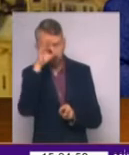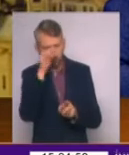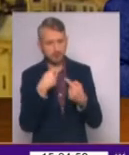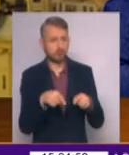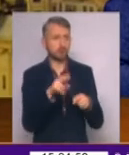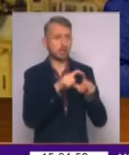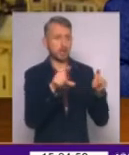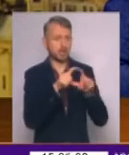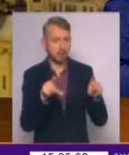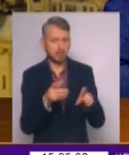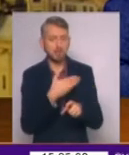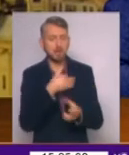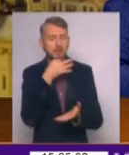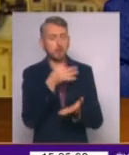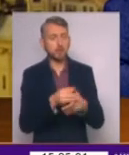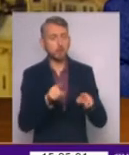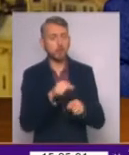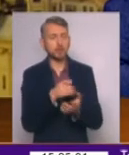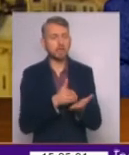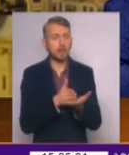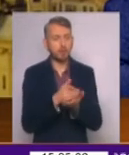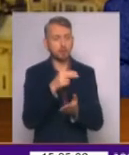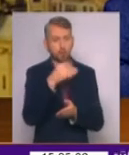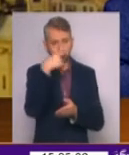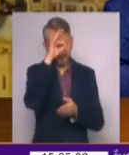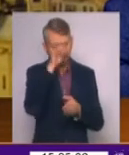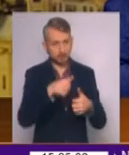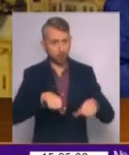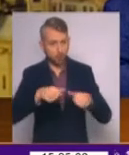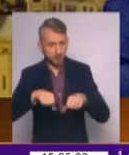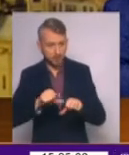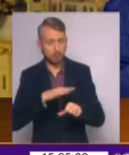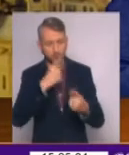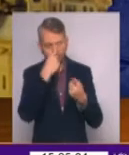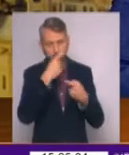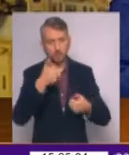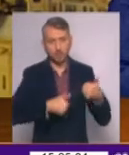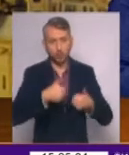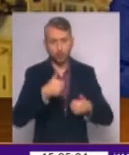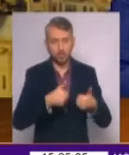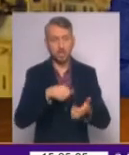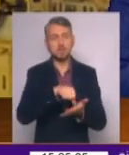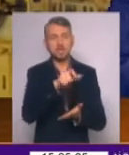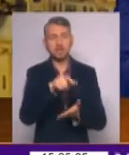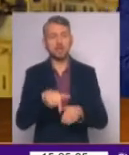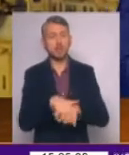до речі, відповідаємо також за напрямок по поліцейським комісіям. Був оголошений конкурс, і представники